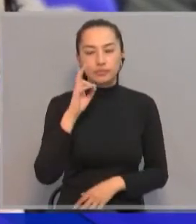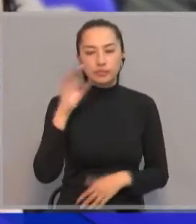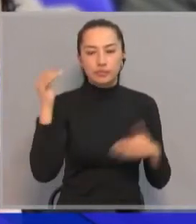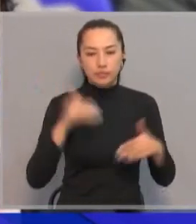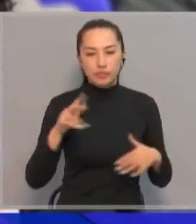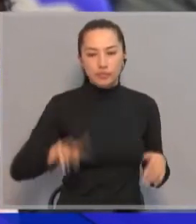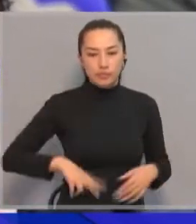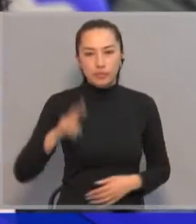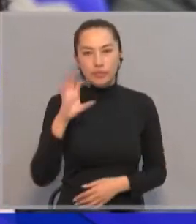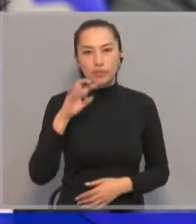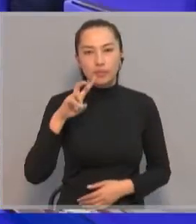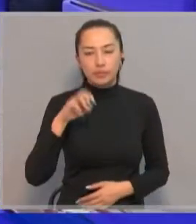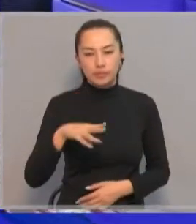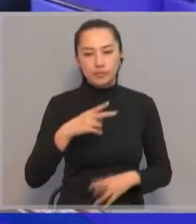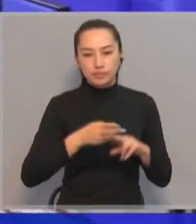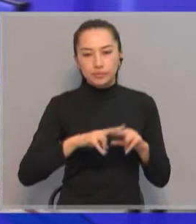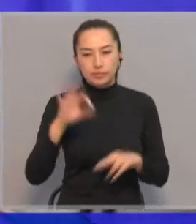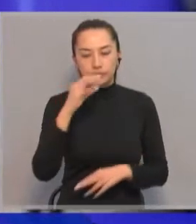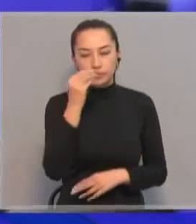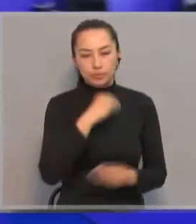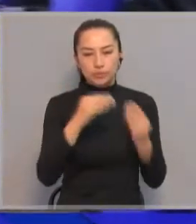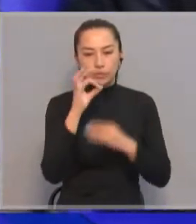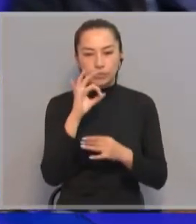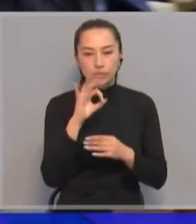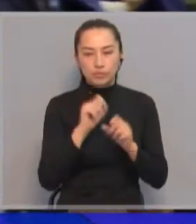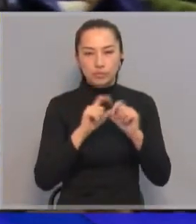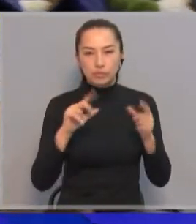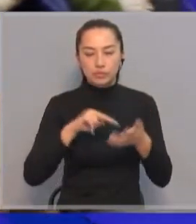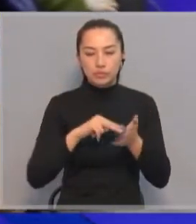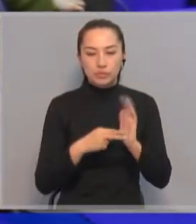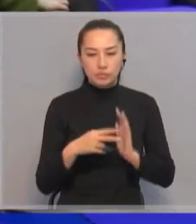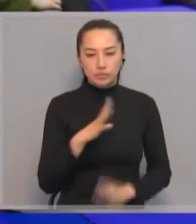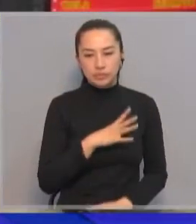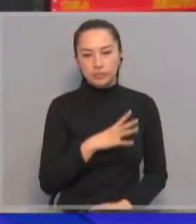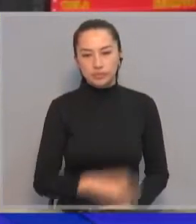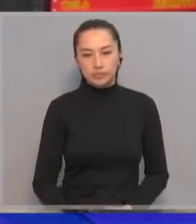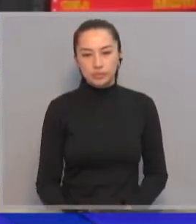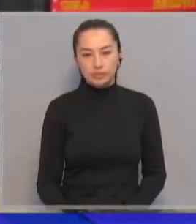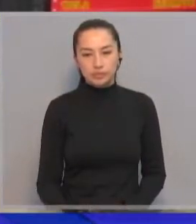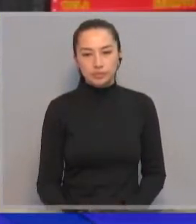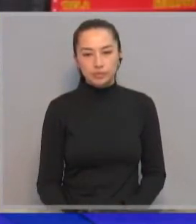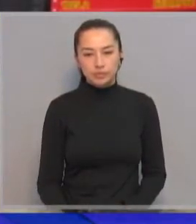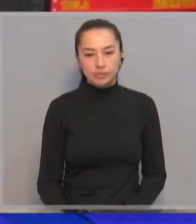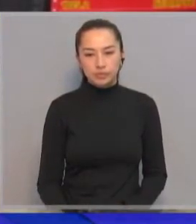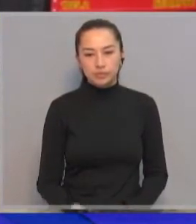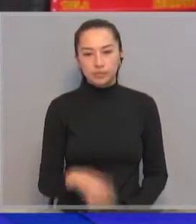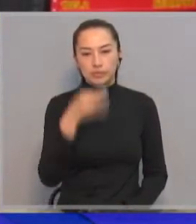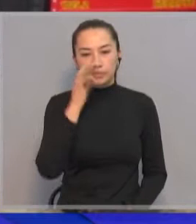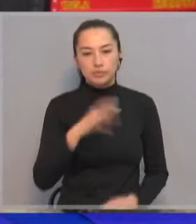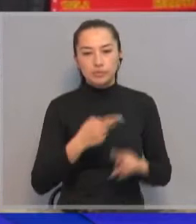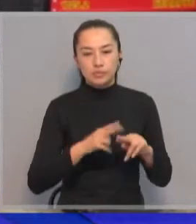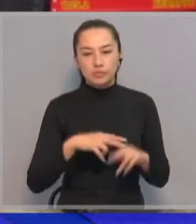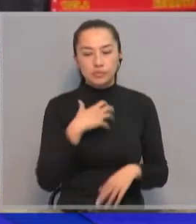колледжінің директоры Болат Серікұлы тамақтандыруды ұйымдастыру саласындағы жұмыстар бойынша айтып өтті. Бұл тәжірибенің негізгі мақсаты